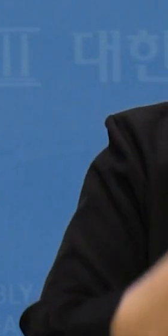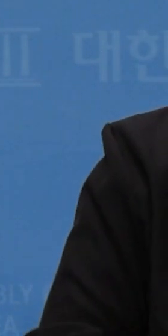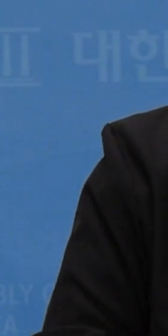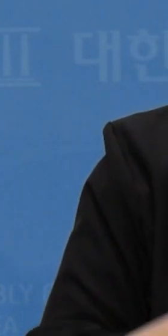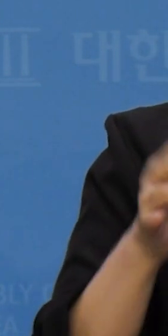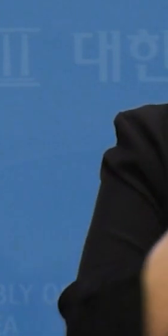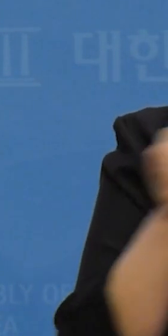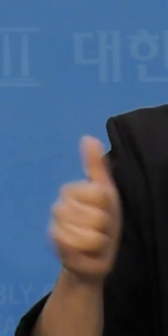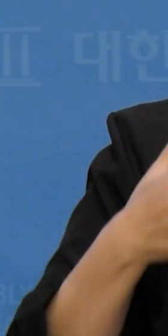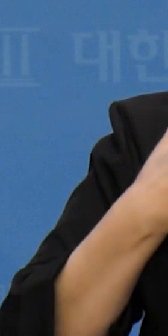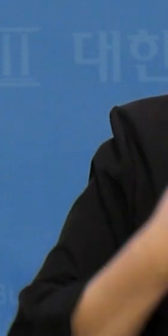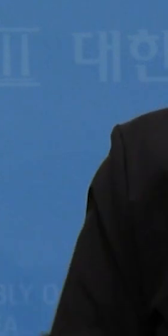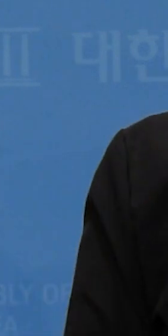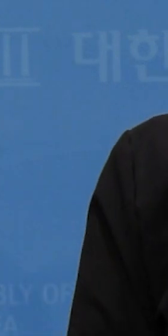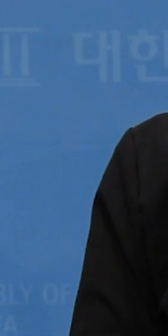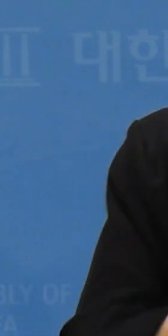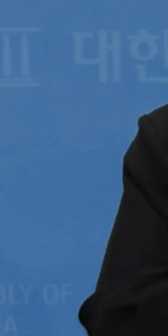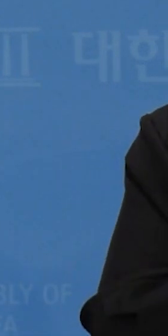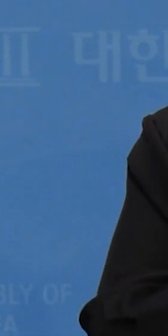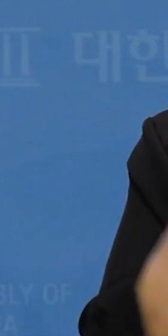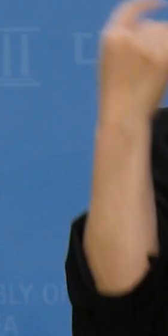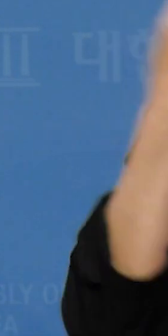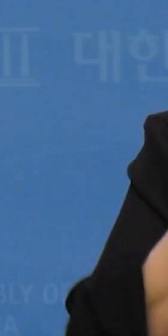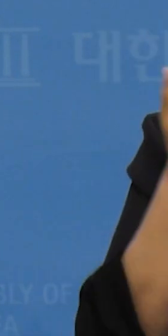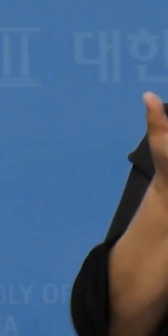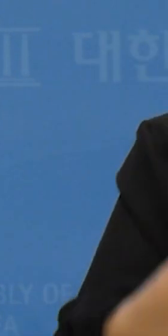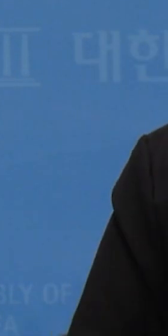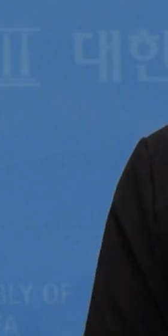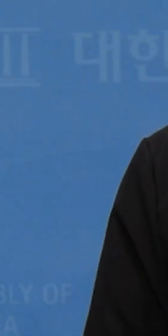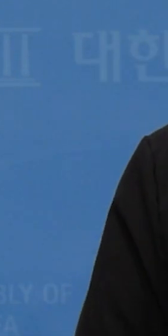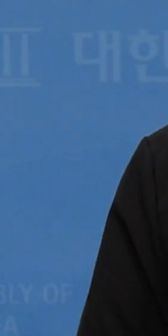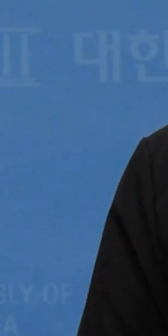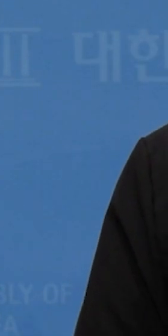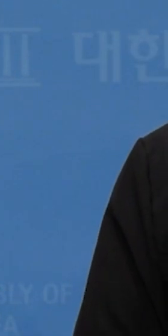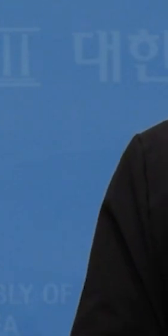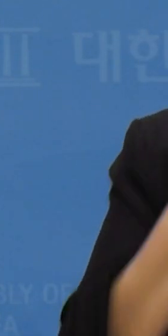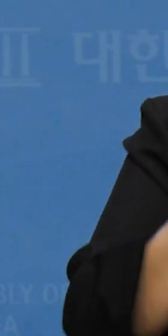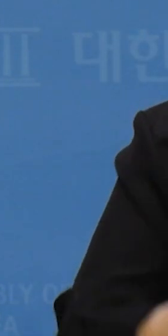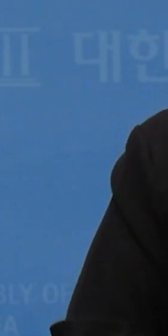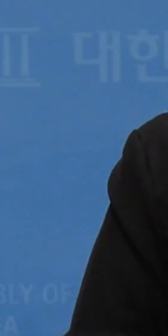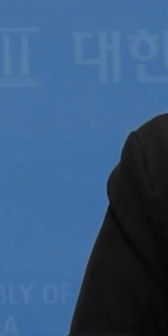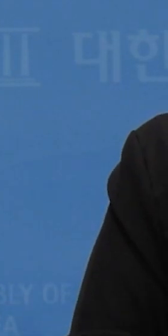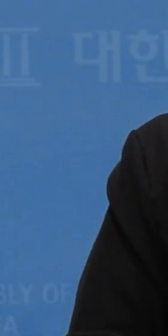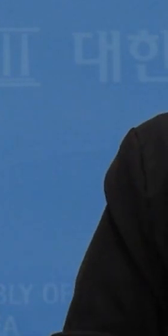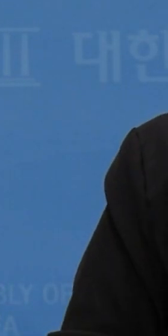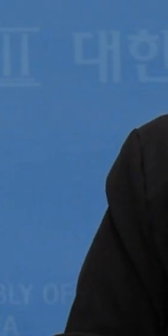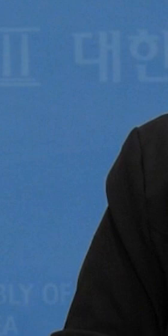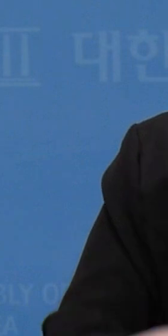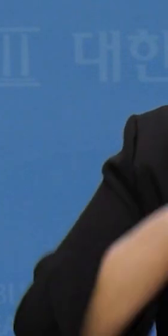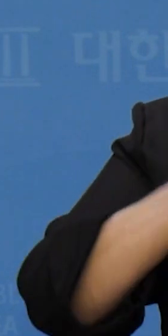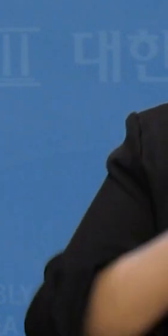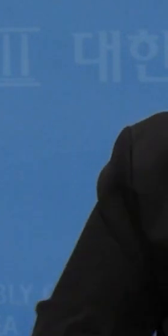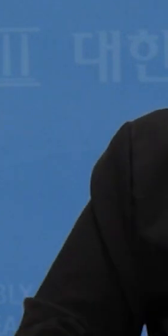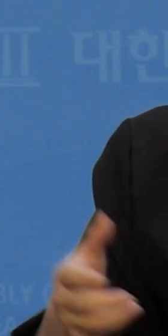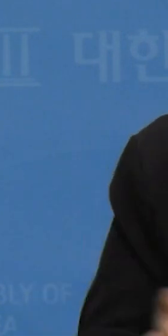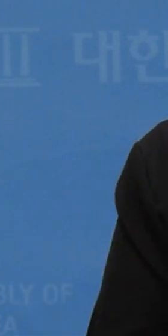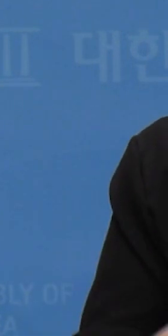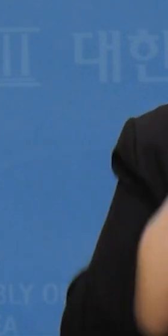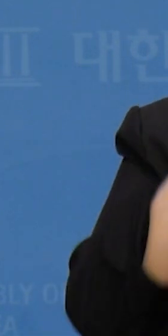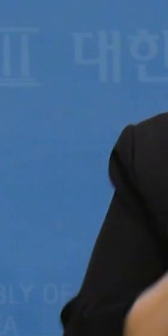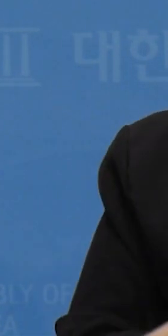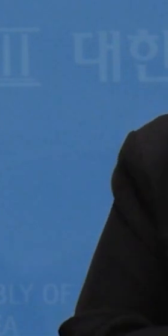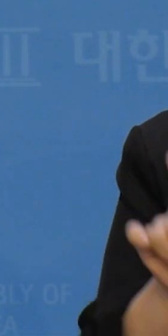돌이킬 수 없는 실망과 상처를 줬습니다. 윤석열 대통령이 협치 불가의 이유를 야당